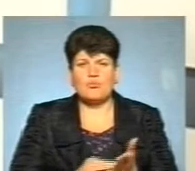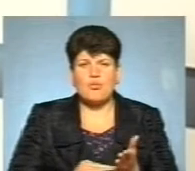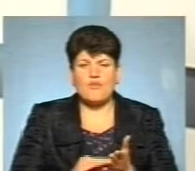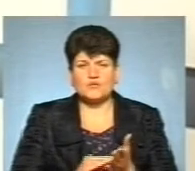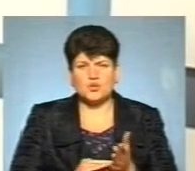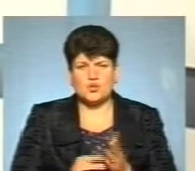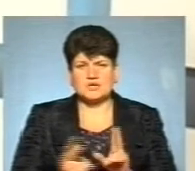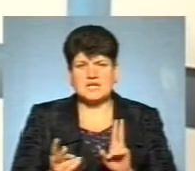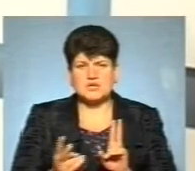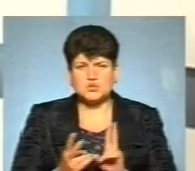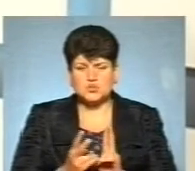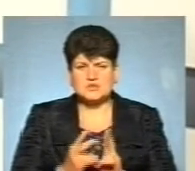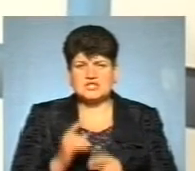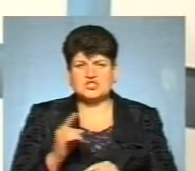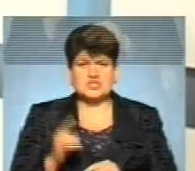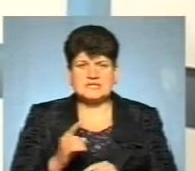зустріч із